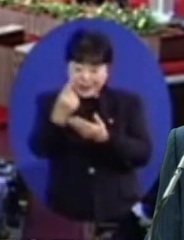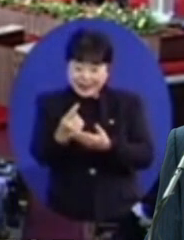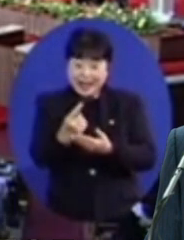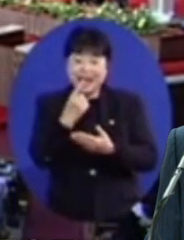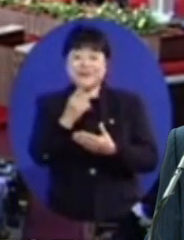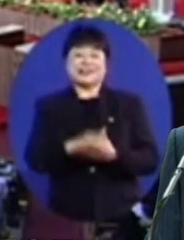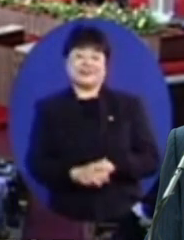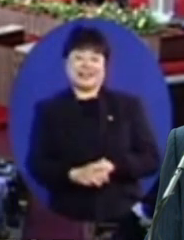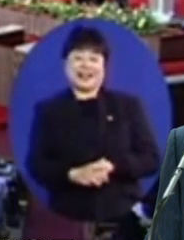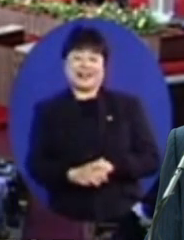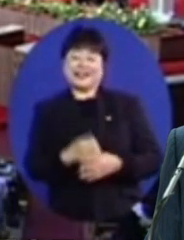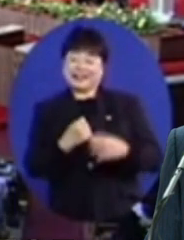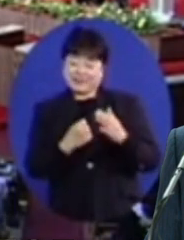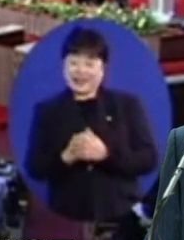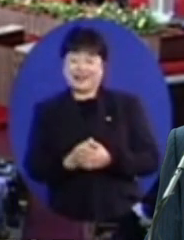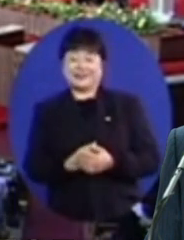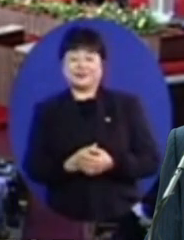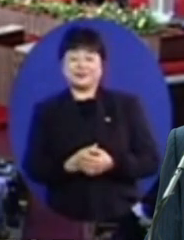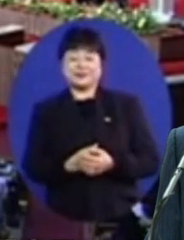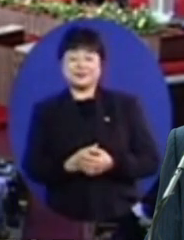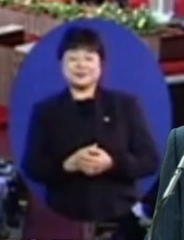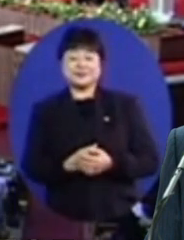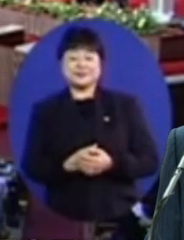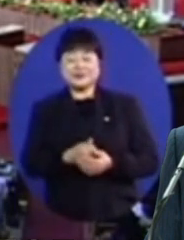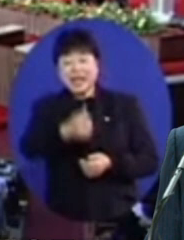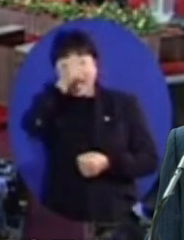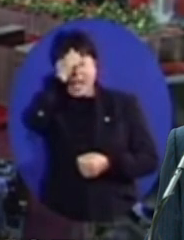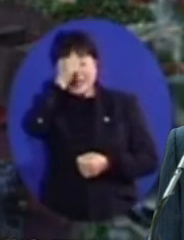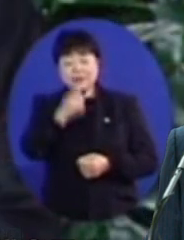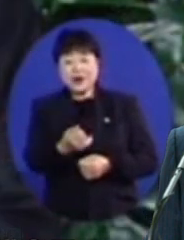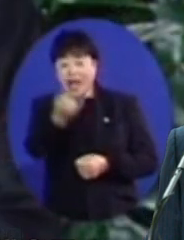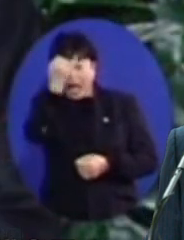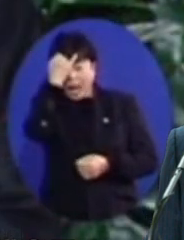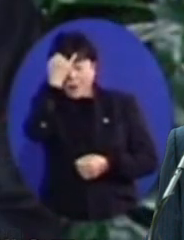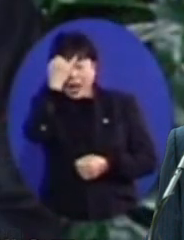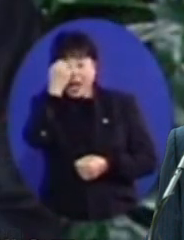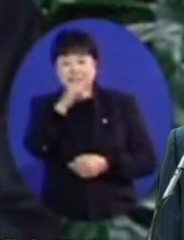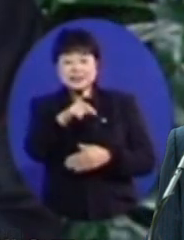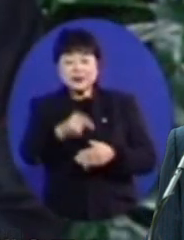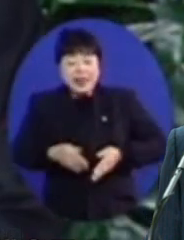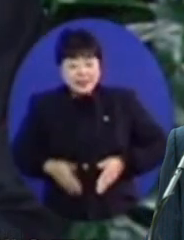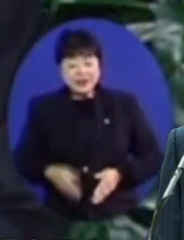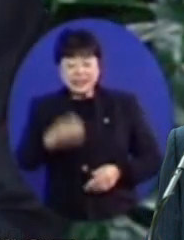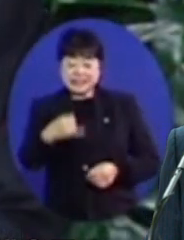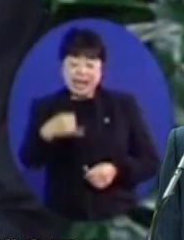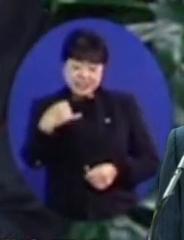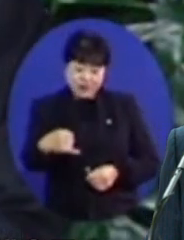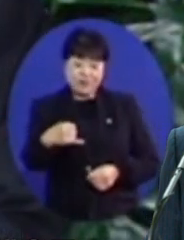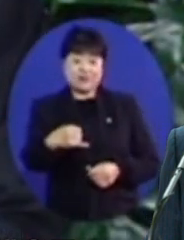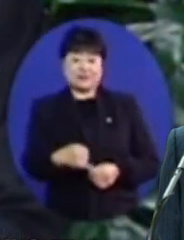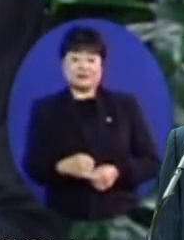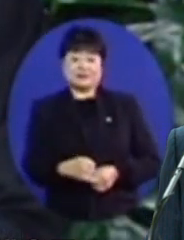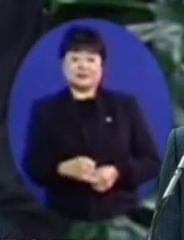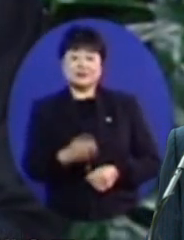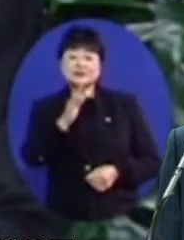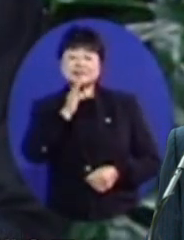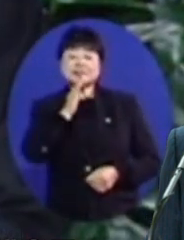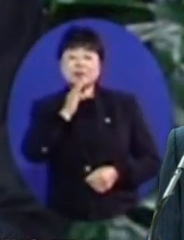말했습니다 그러므로 아담과 하바와 그들 사이에 태어날 자녀 이렇게